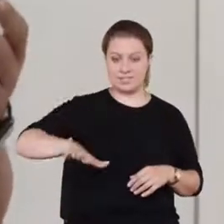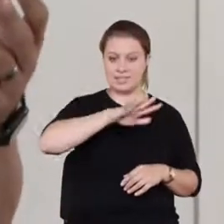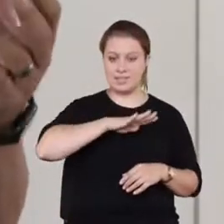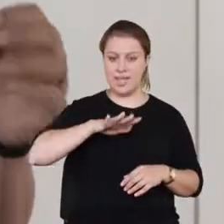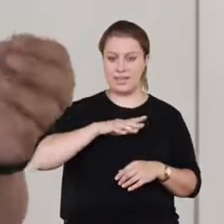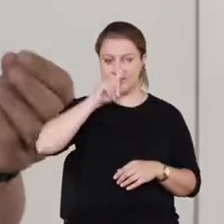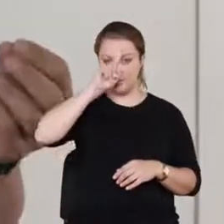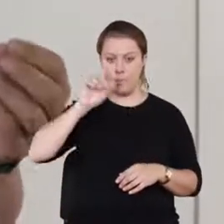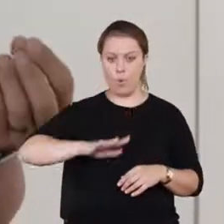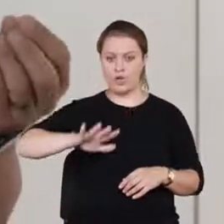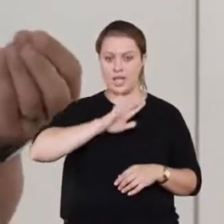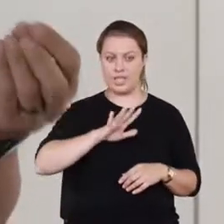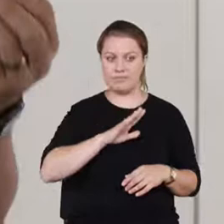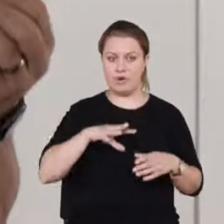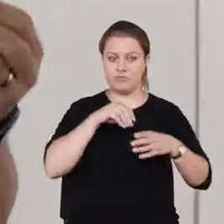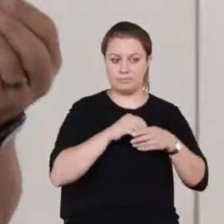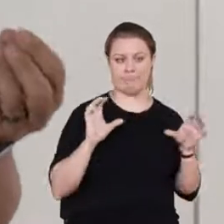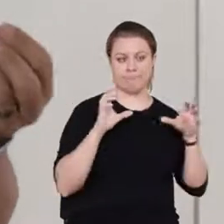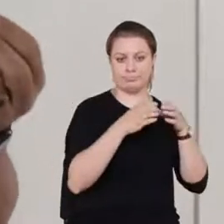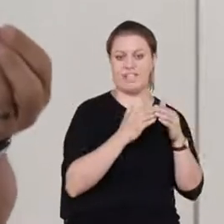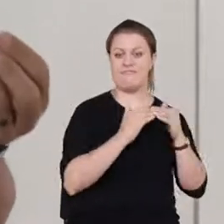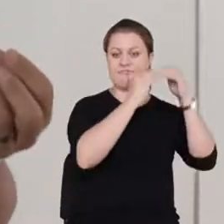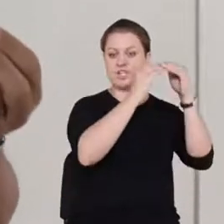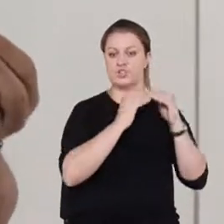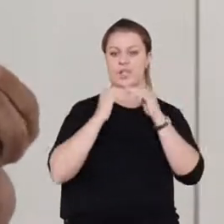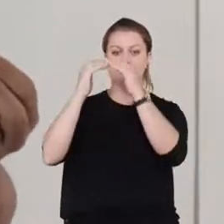I teraz pytanie, jakie, jak rozumiem,